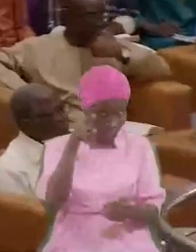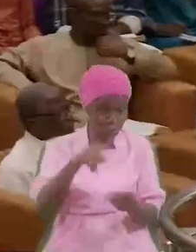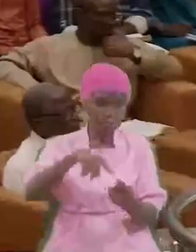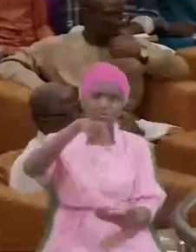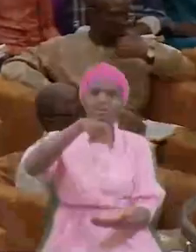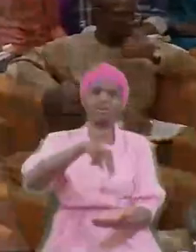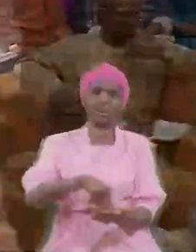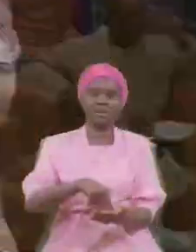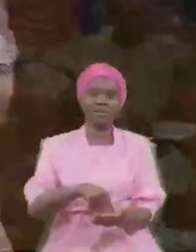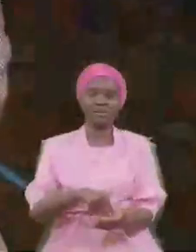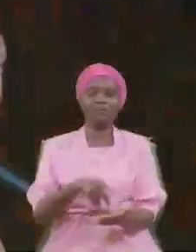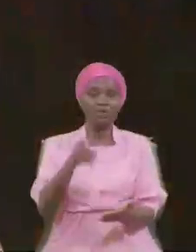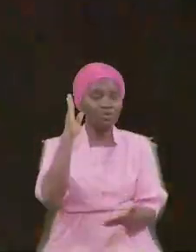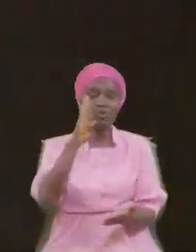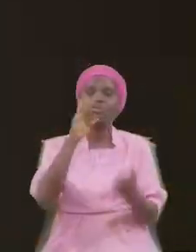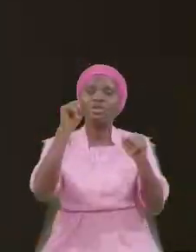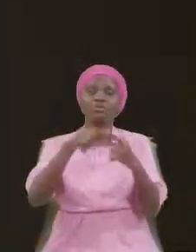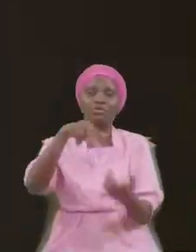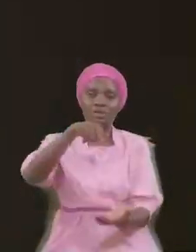tenir ferme.